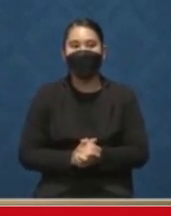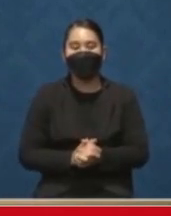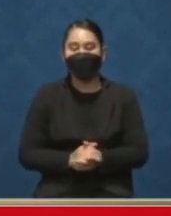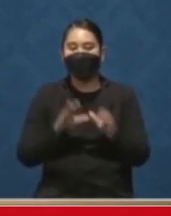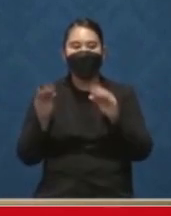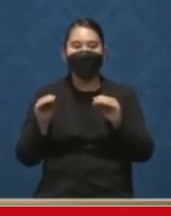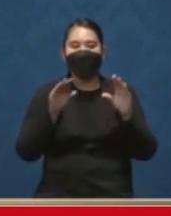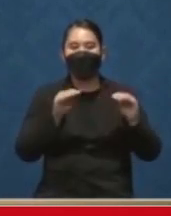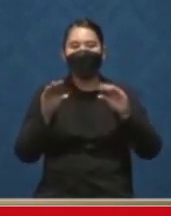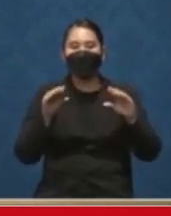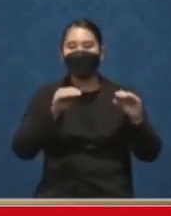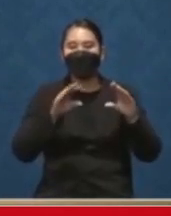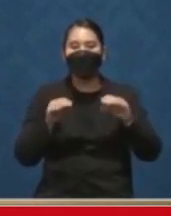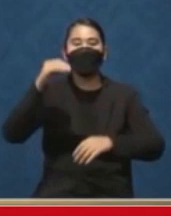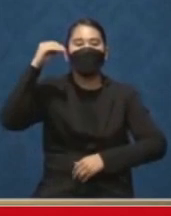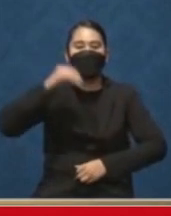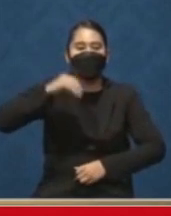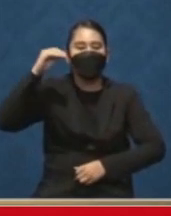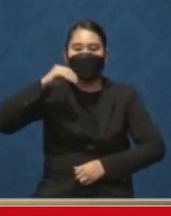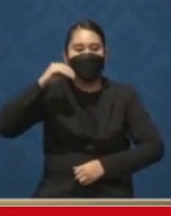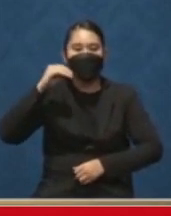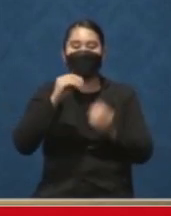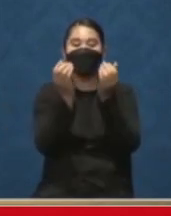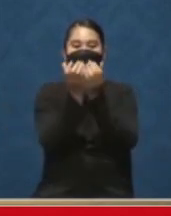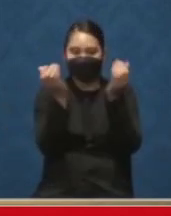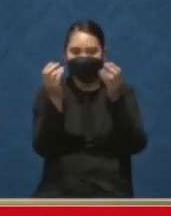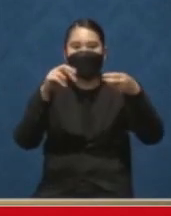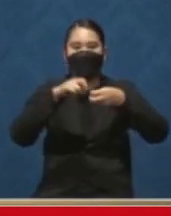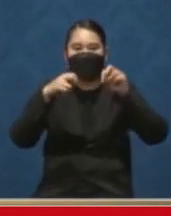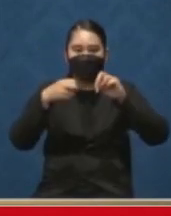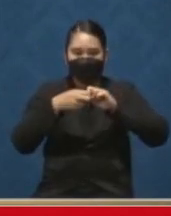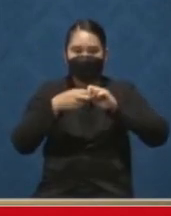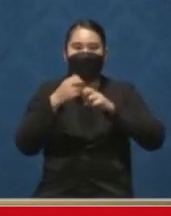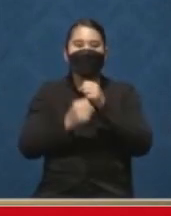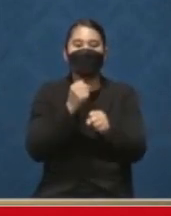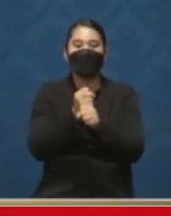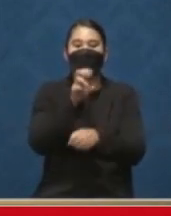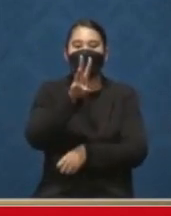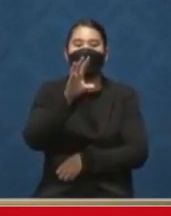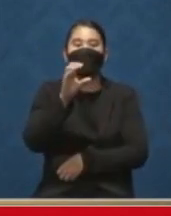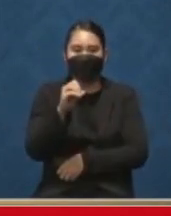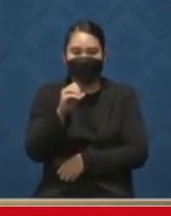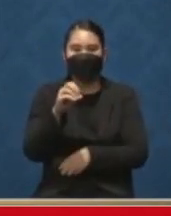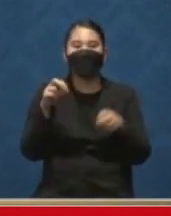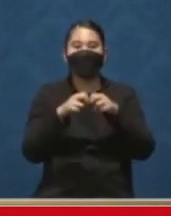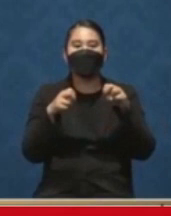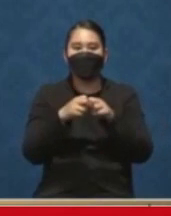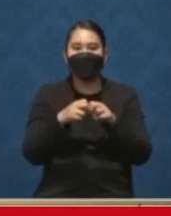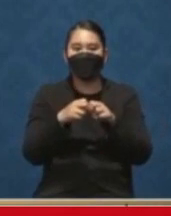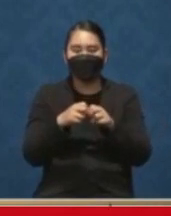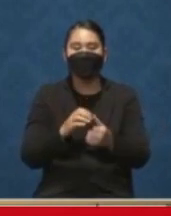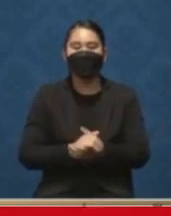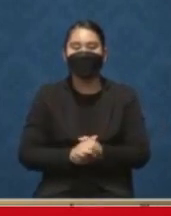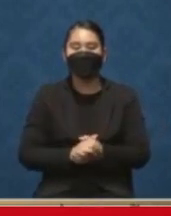เราก็พูดกันหลายครั้งพูดกันไม่รู้เท่าไหร่ปัญหาของรัฐธรรมนูญ60ปัญหาที่ม